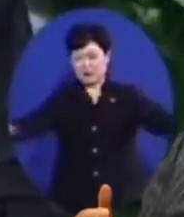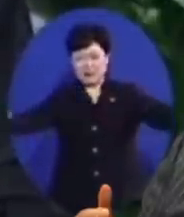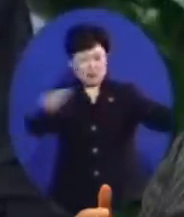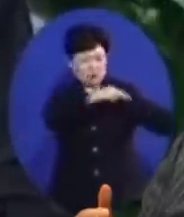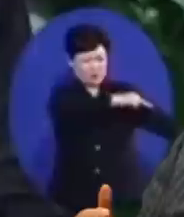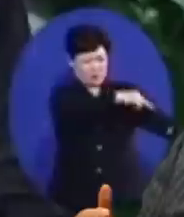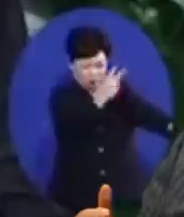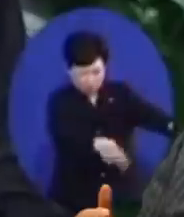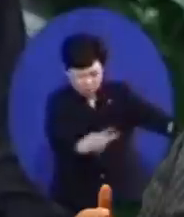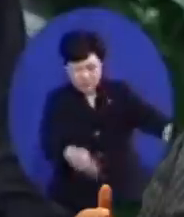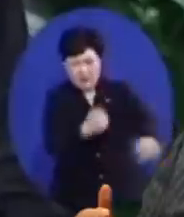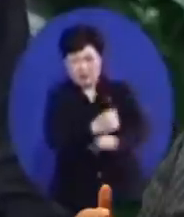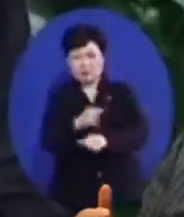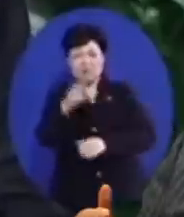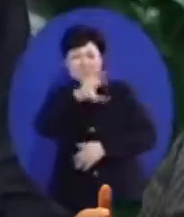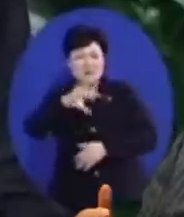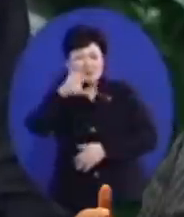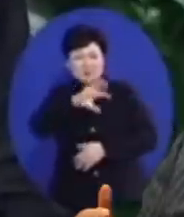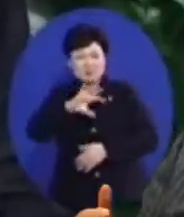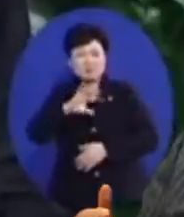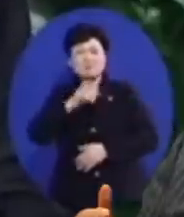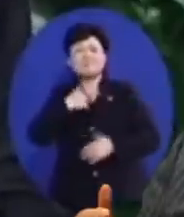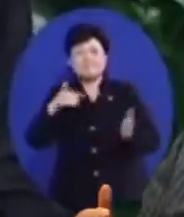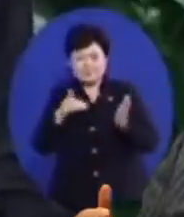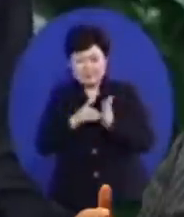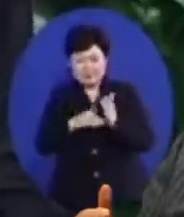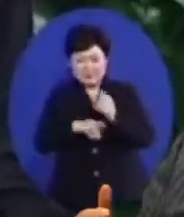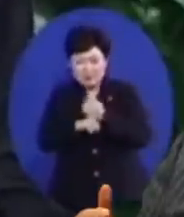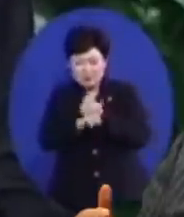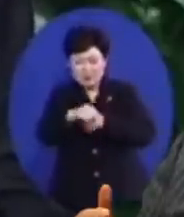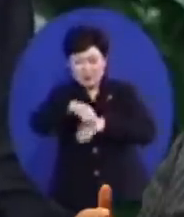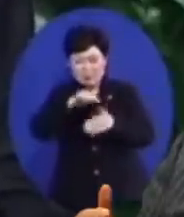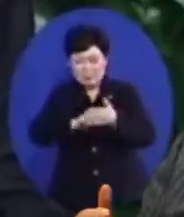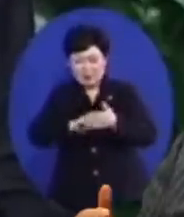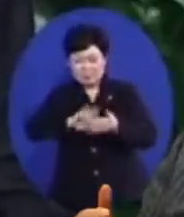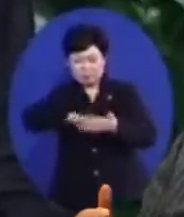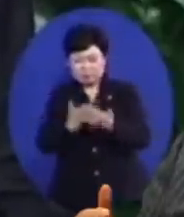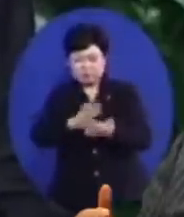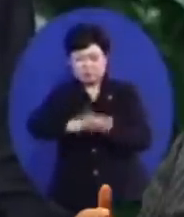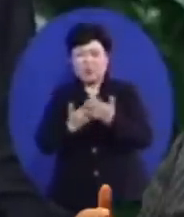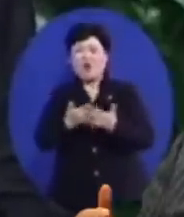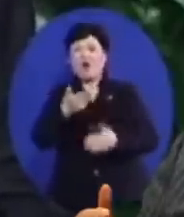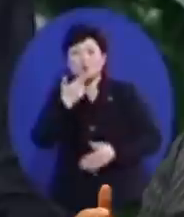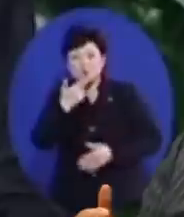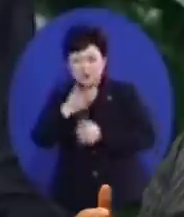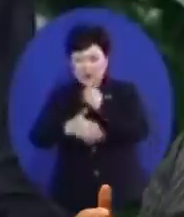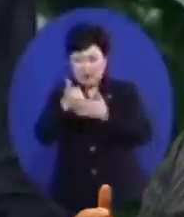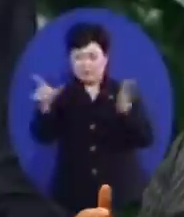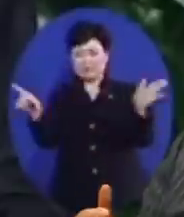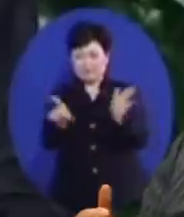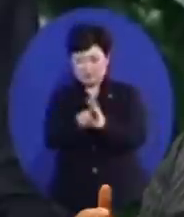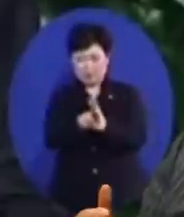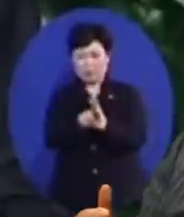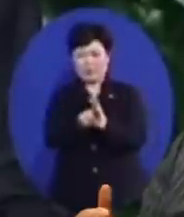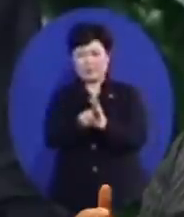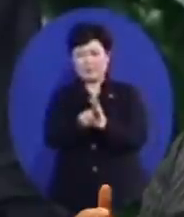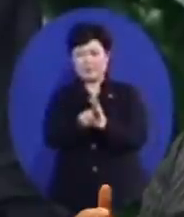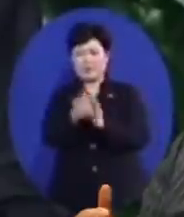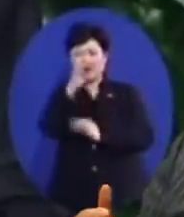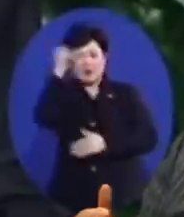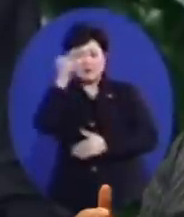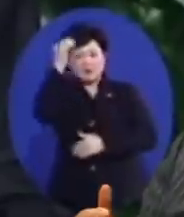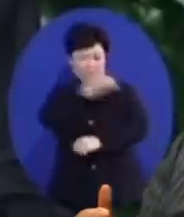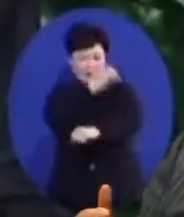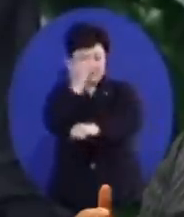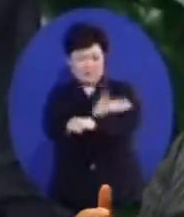하고 시련을 주는 것은 마음이 변하지 않고 하나님을 믿고 성령의